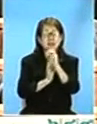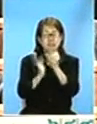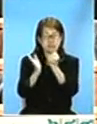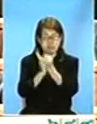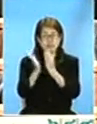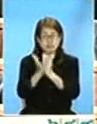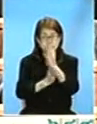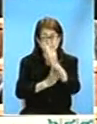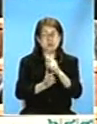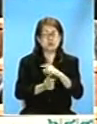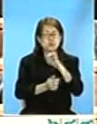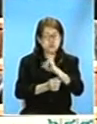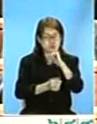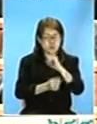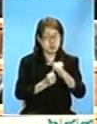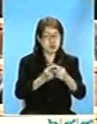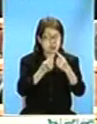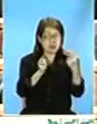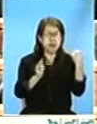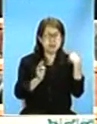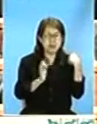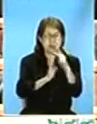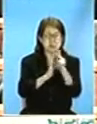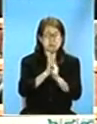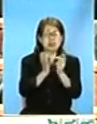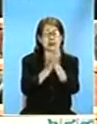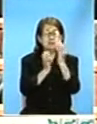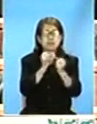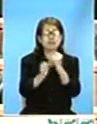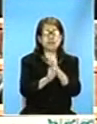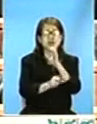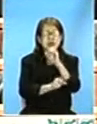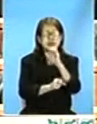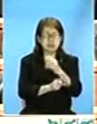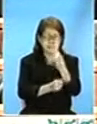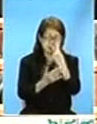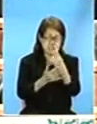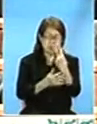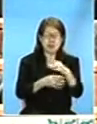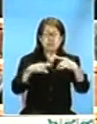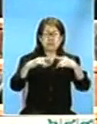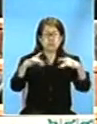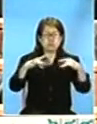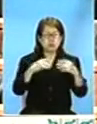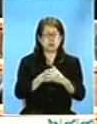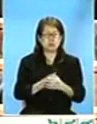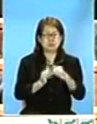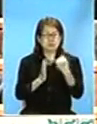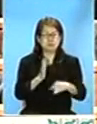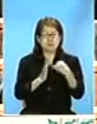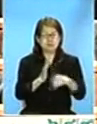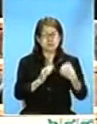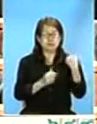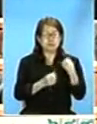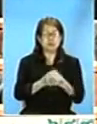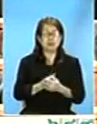บทบัญญัติหลายบทบัญญัติด้วยกันนะครับที่ขัดต่อหลักนิติธรรมและหลักนิติรัฐแล้วก็เป็นประเด็นสำ